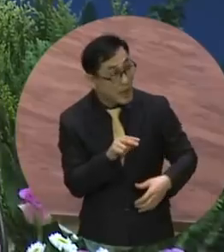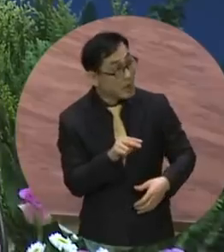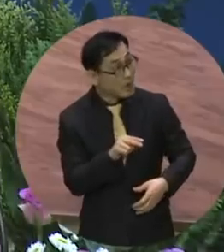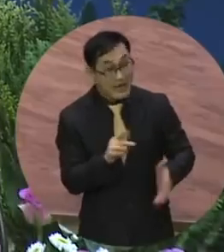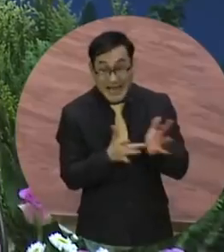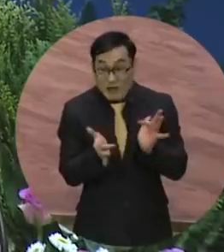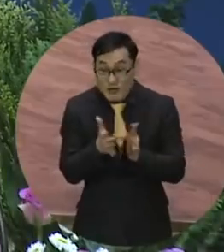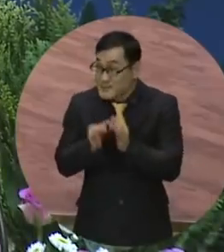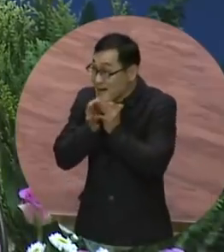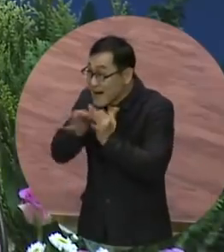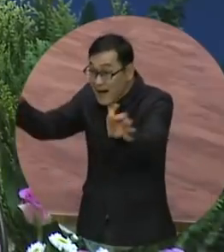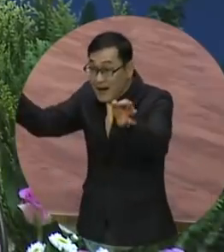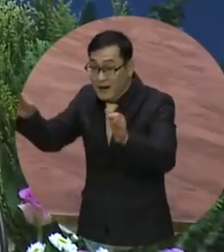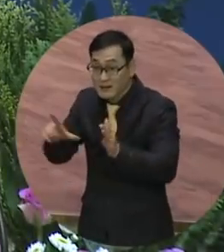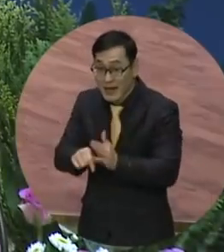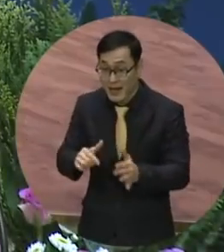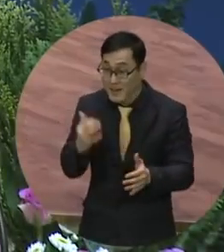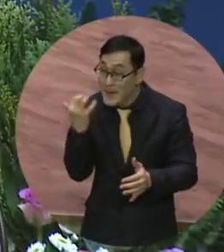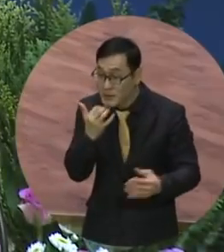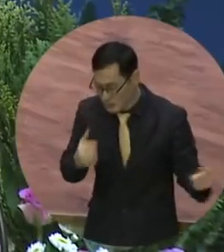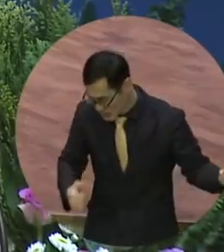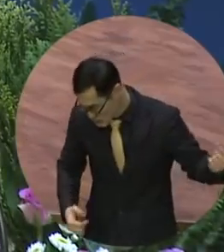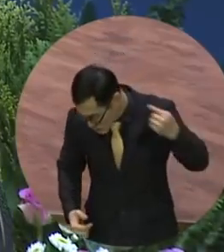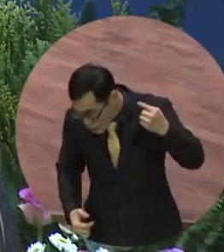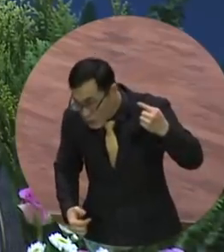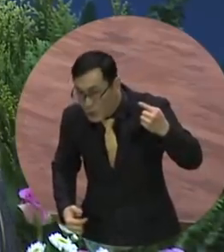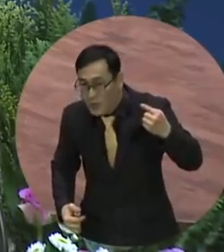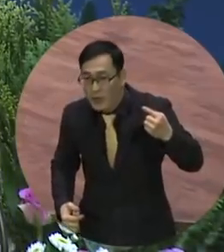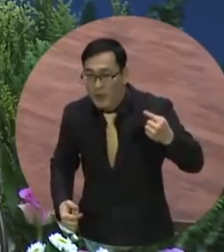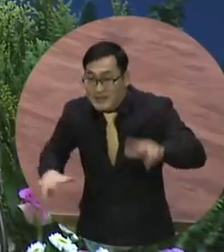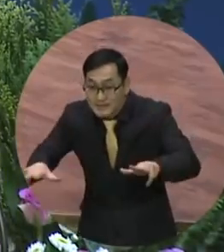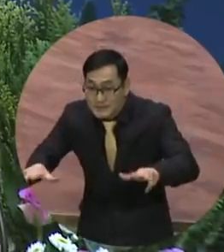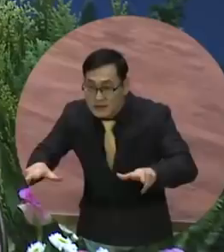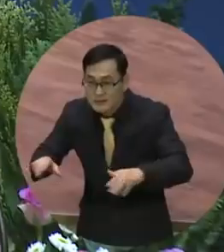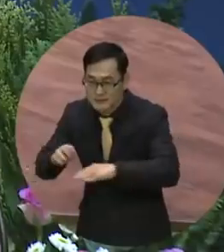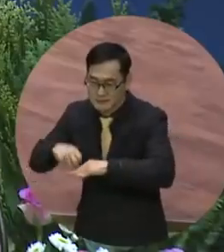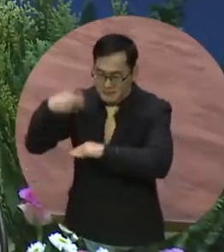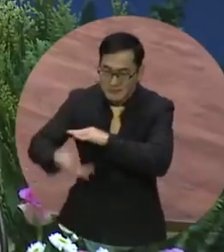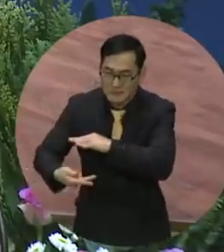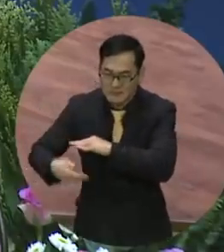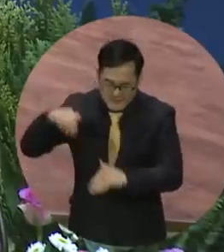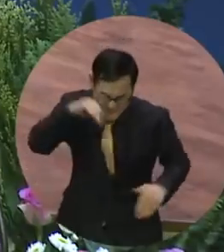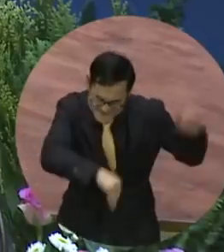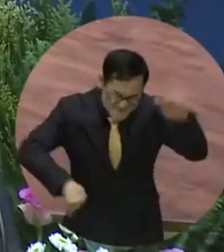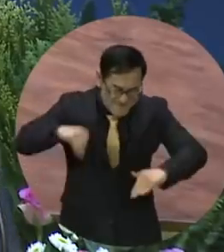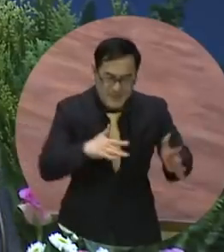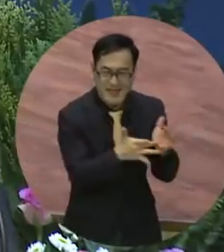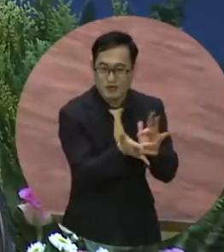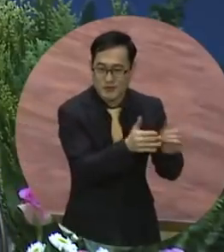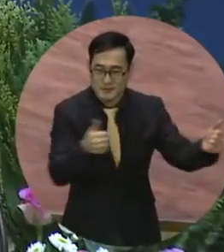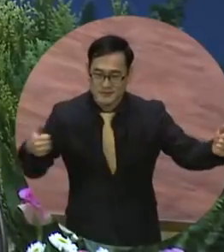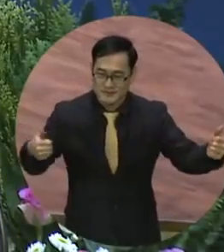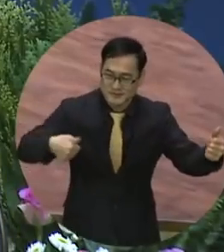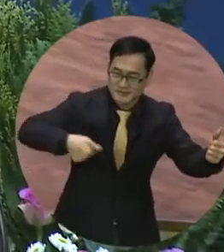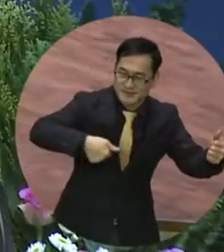예수님이시다라고 베드로에게 알려주니까 베드로가 뭐요? 베드로가 즉시로 바다 뛰어내려요.